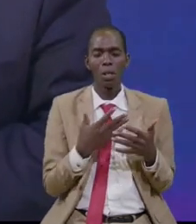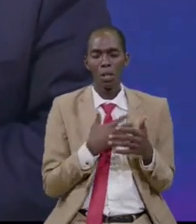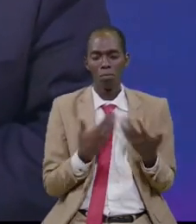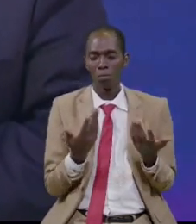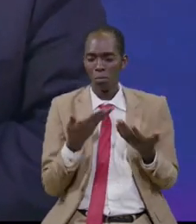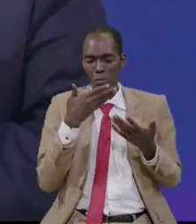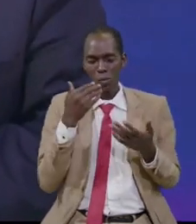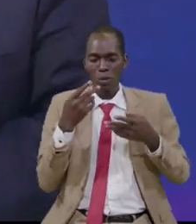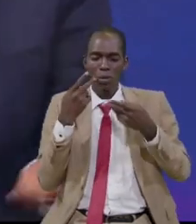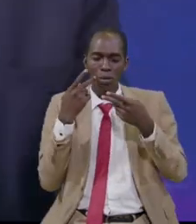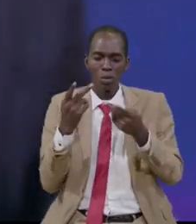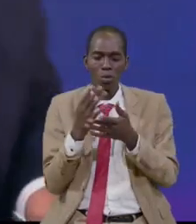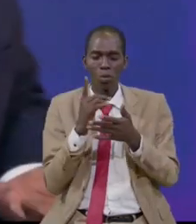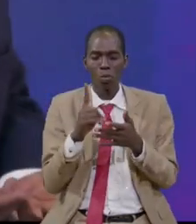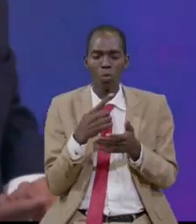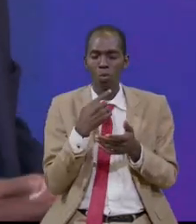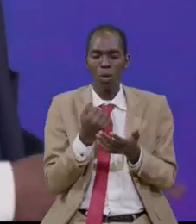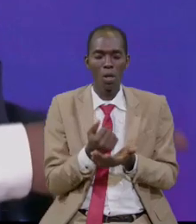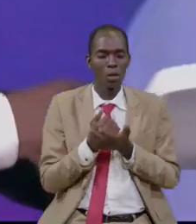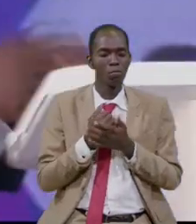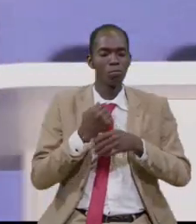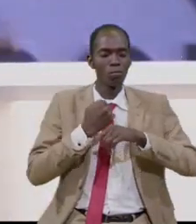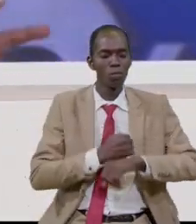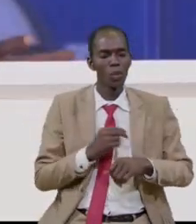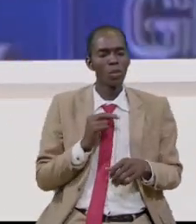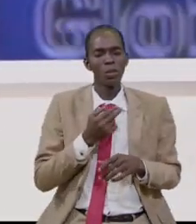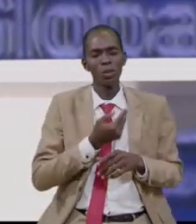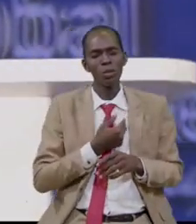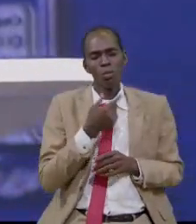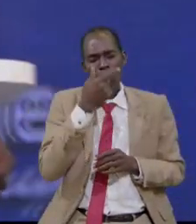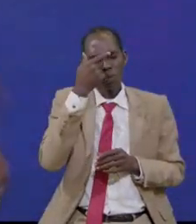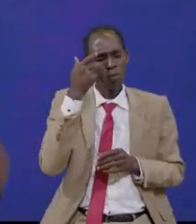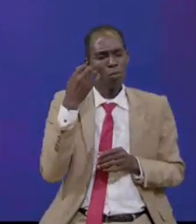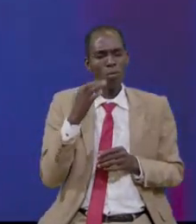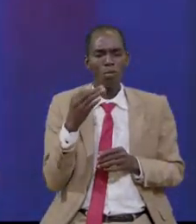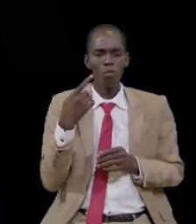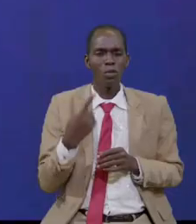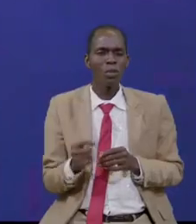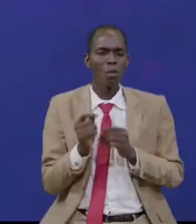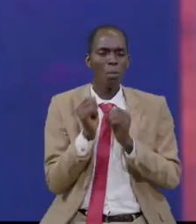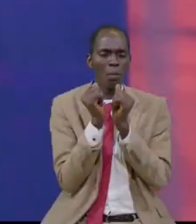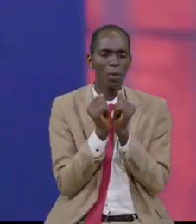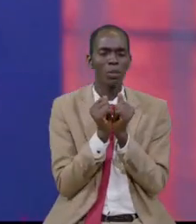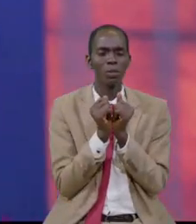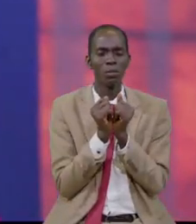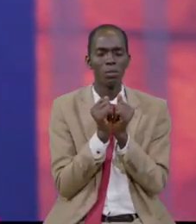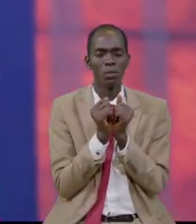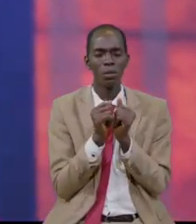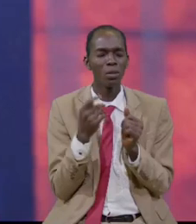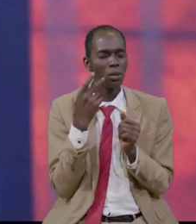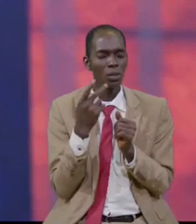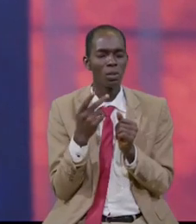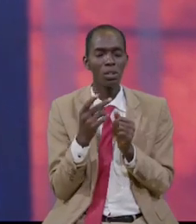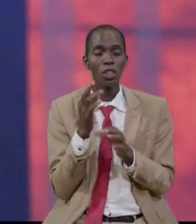herboristes, ils étaient sous l'esclavage, sous les hommes traditionnels, ceux-là qui les opprimaient.